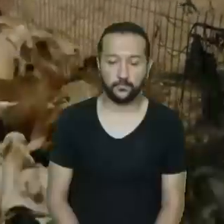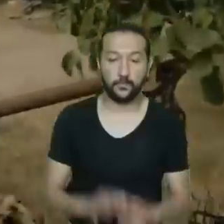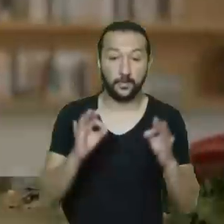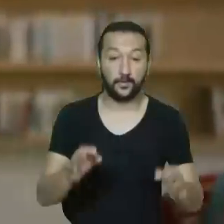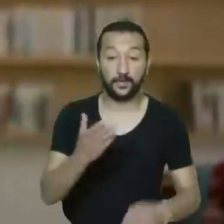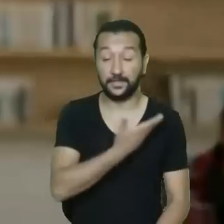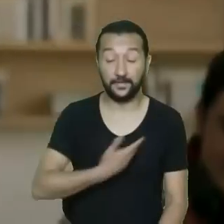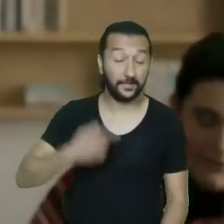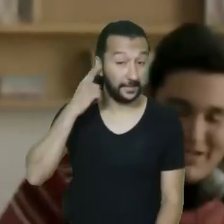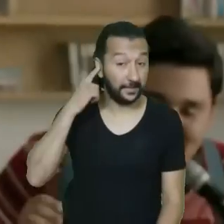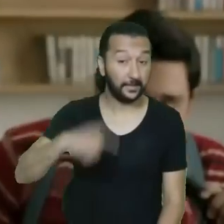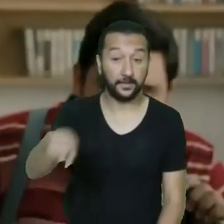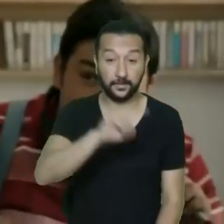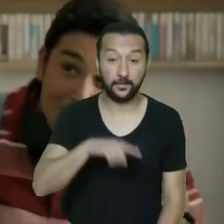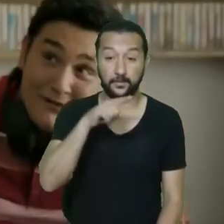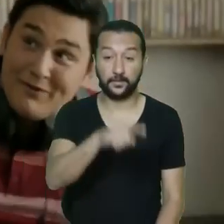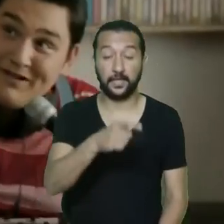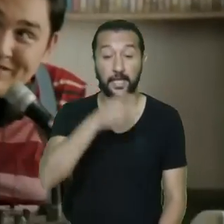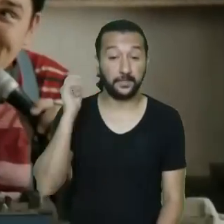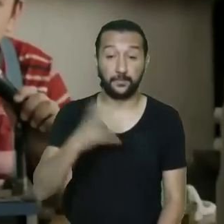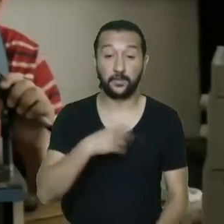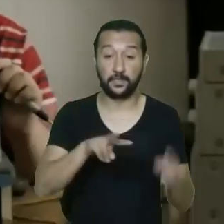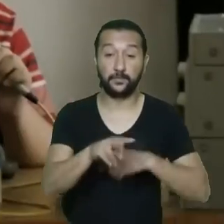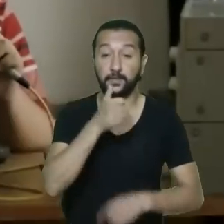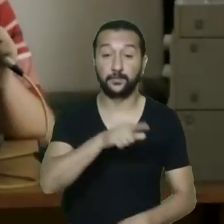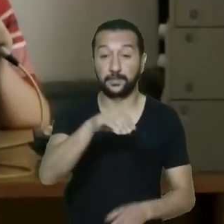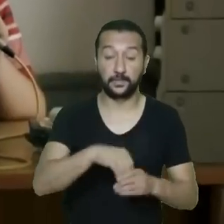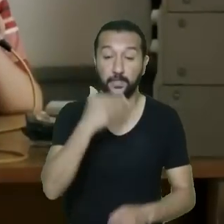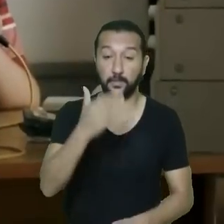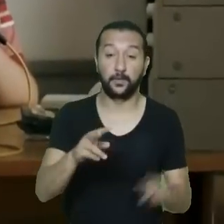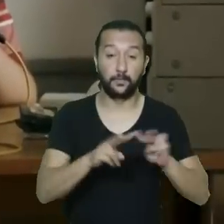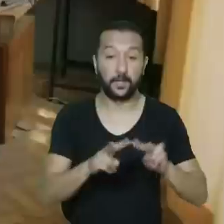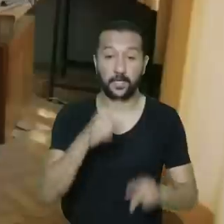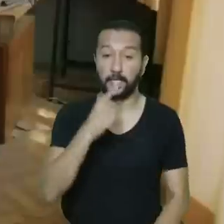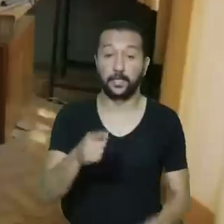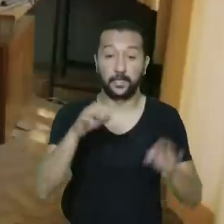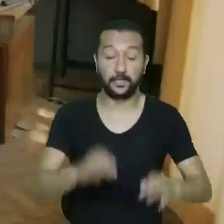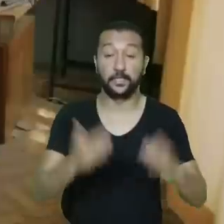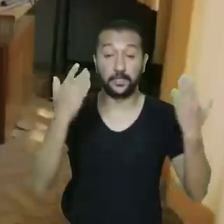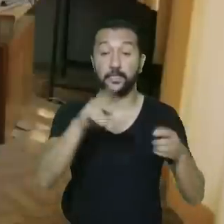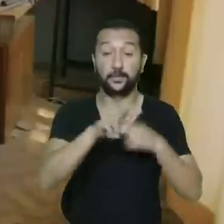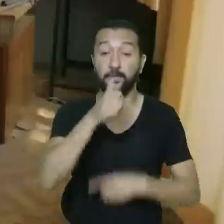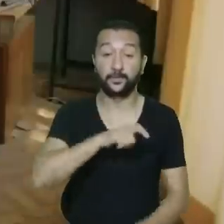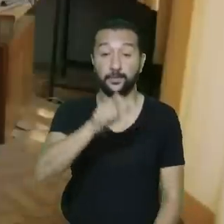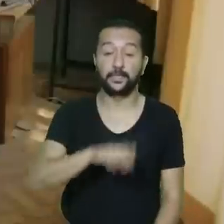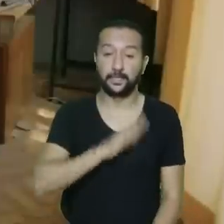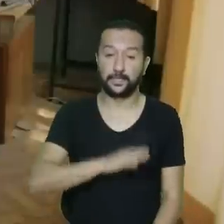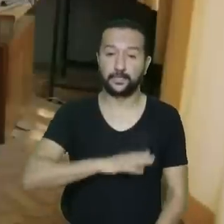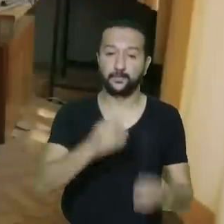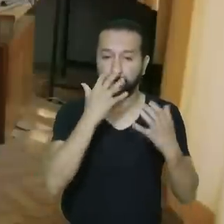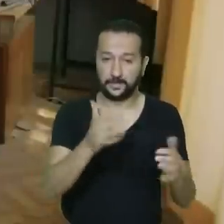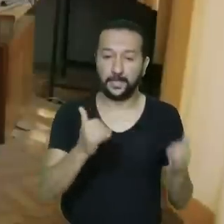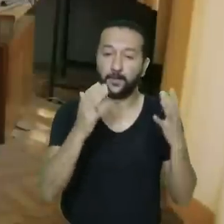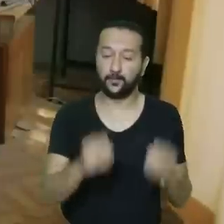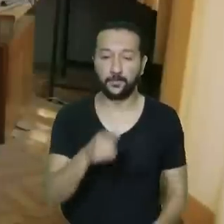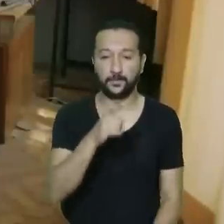Evet sevgili dinleyenler, Los Del Rio eski patronum Yılmaz abi için söyledi. Macarena dedi. İnşallah Yılmaz abinin dertlerine biraz olsun neşe